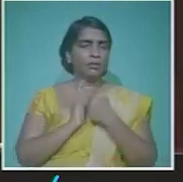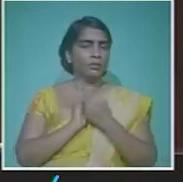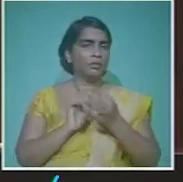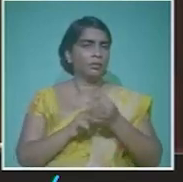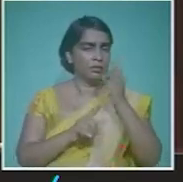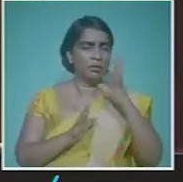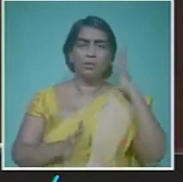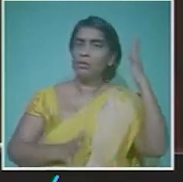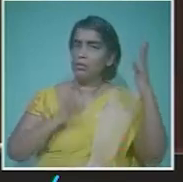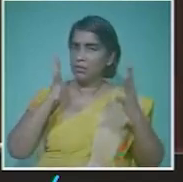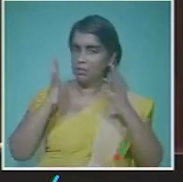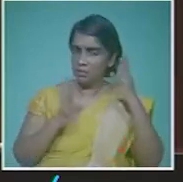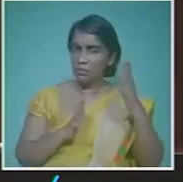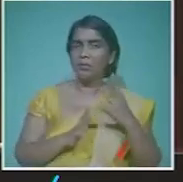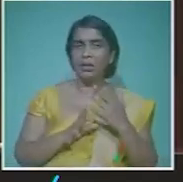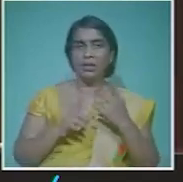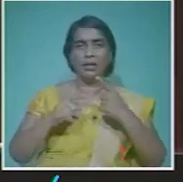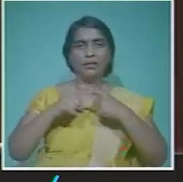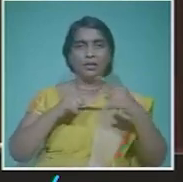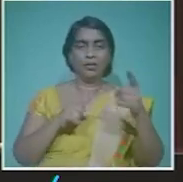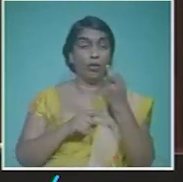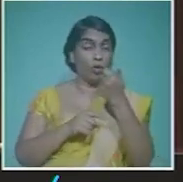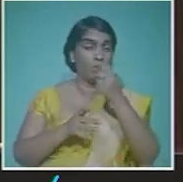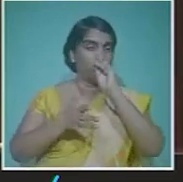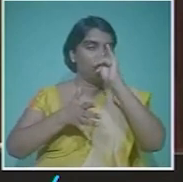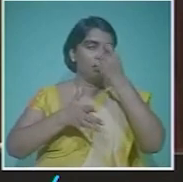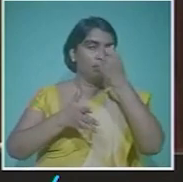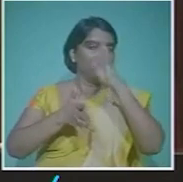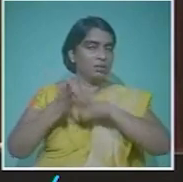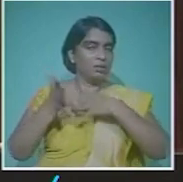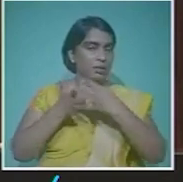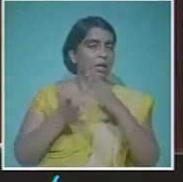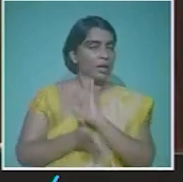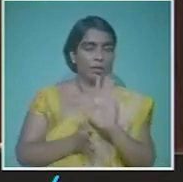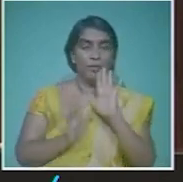මේක ලෝකේ හොඳම අයවැය නෙවෙයි. හැබැයි